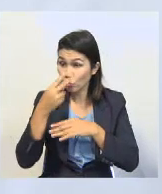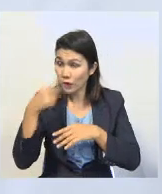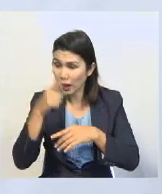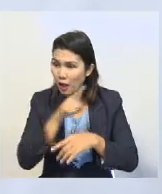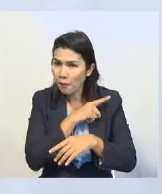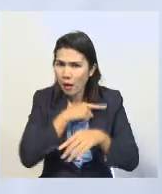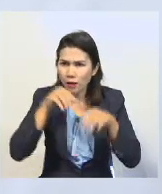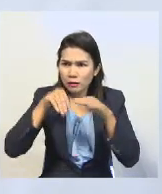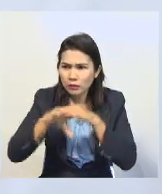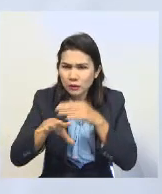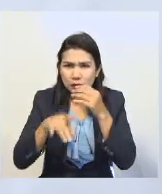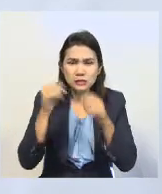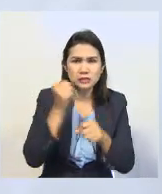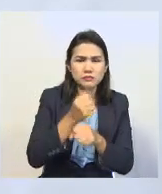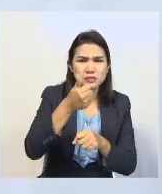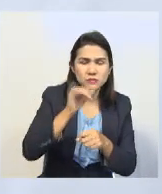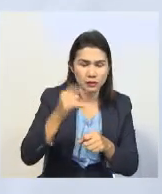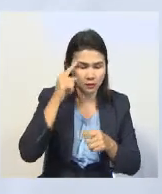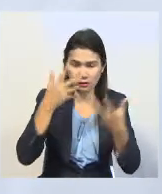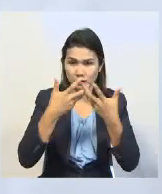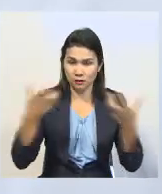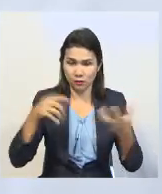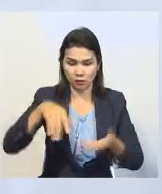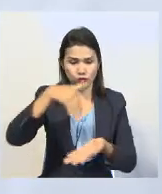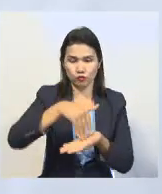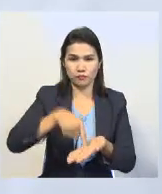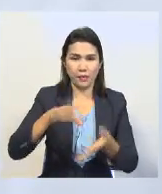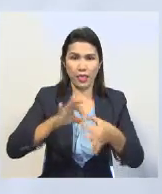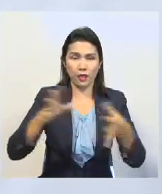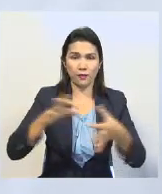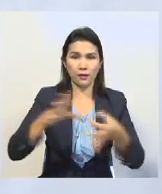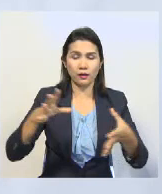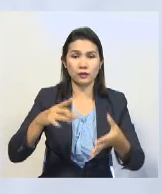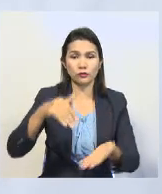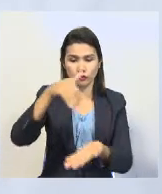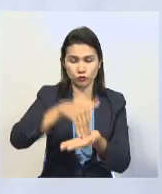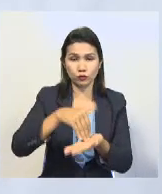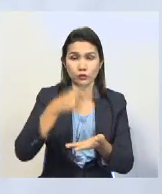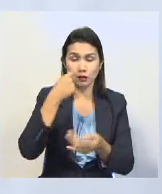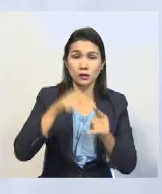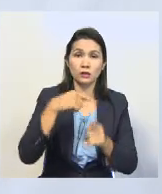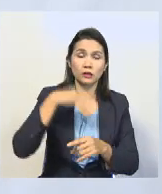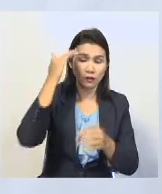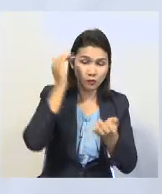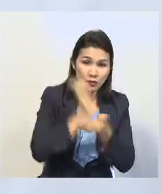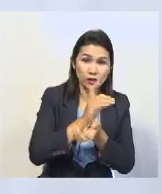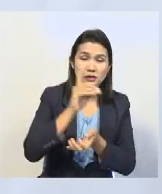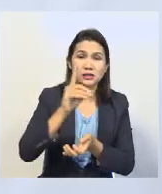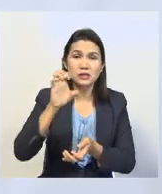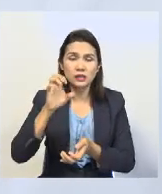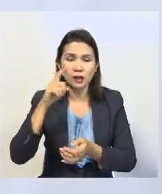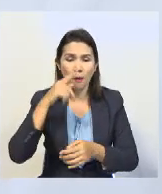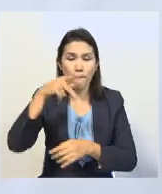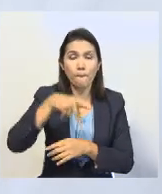นปล่อยมีเจตนาดีไม่ดีอันนั้นผมแยกออกจากส่วนนี้เด็ดขาดก็คือให้ทั้งตำรวจทั้ง DE ที่มีหน้าที่มีพรบ.ค